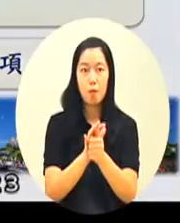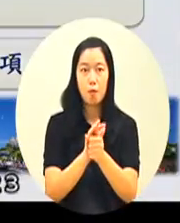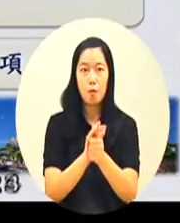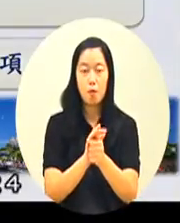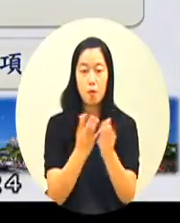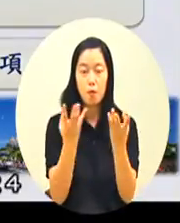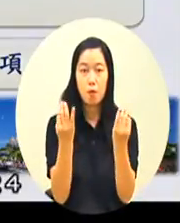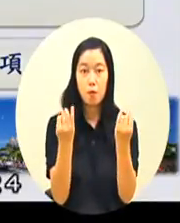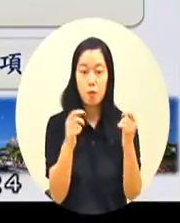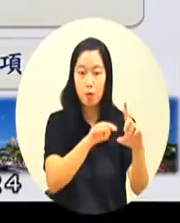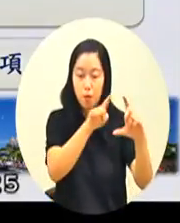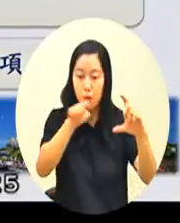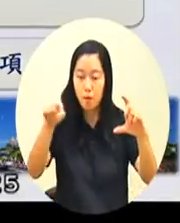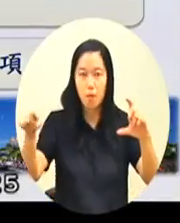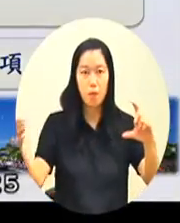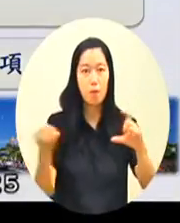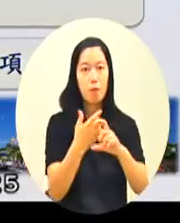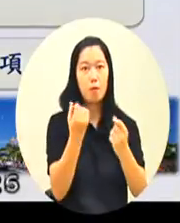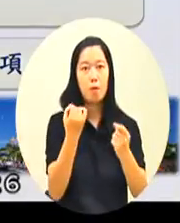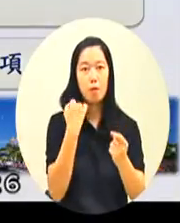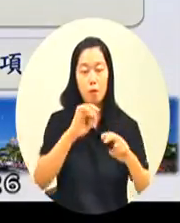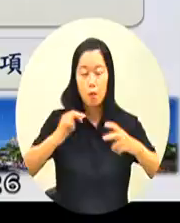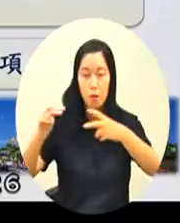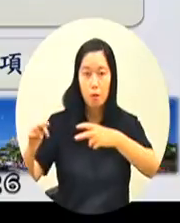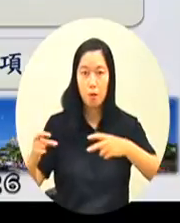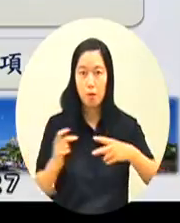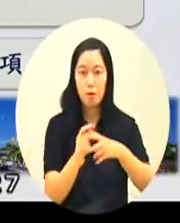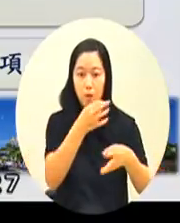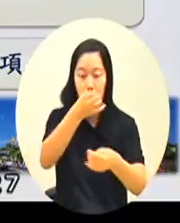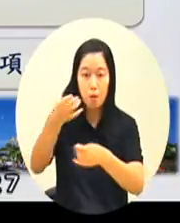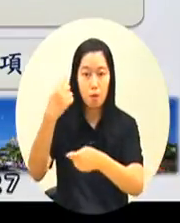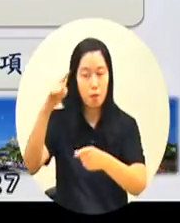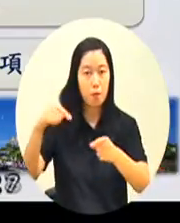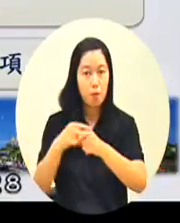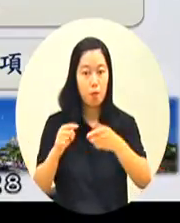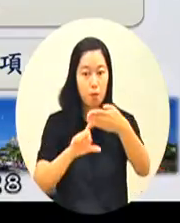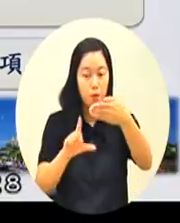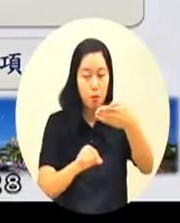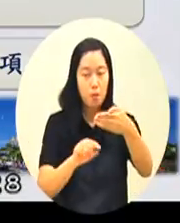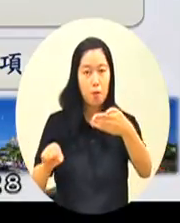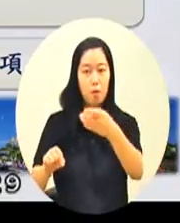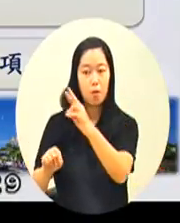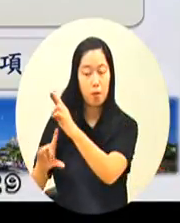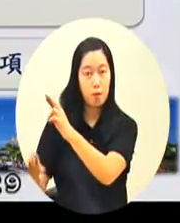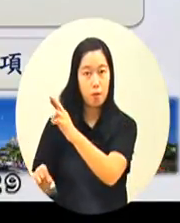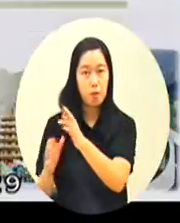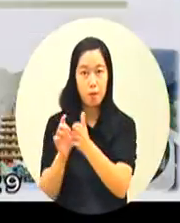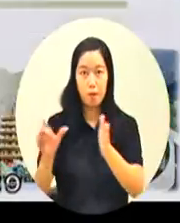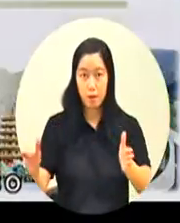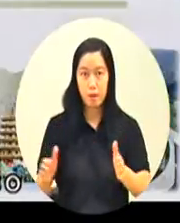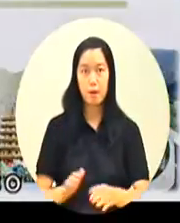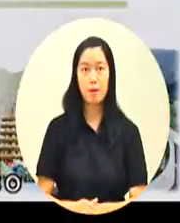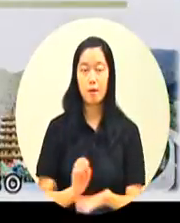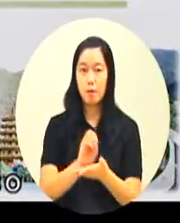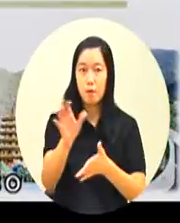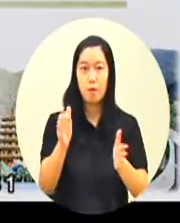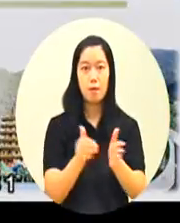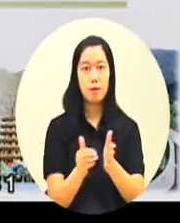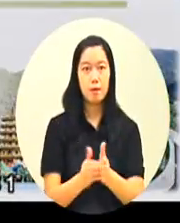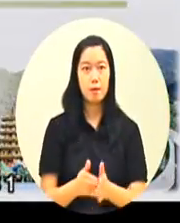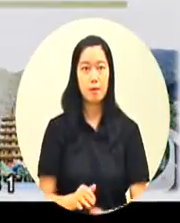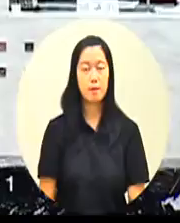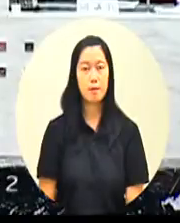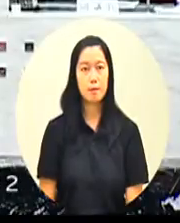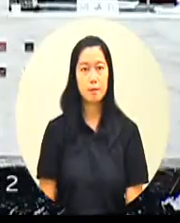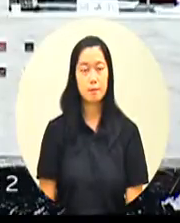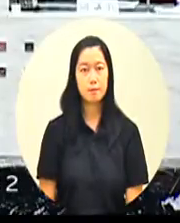度。那主要改编的作业期程会在明年的9月到12月哈。那以上的报告是本处重要